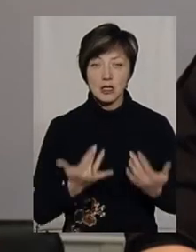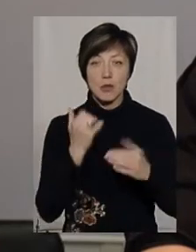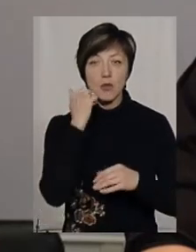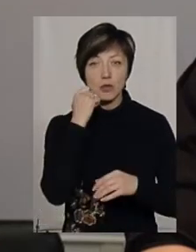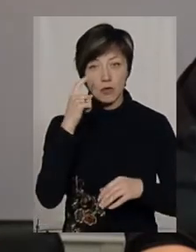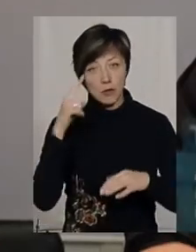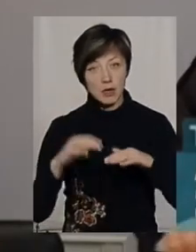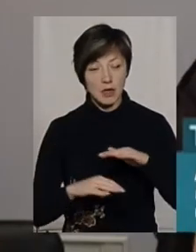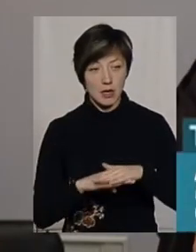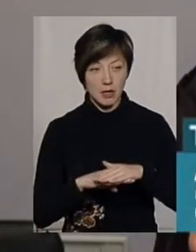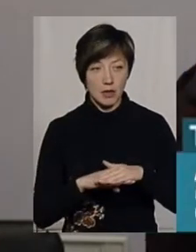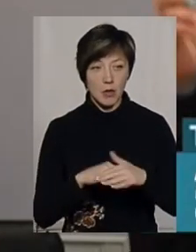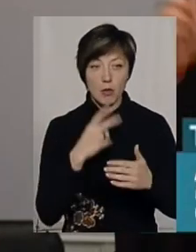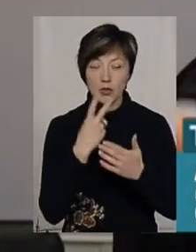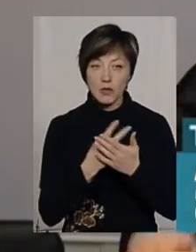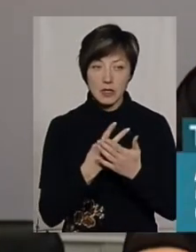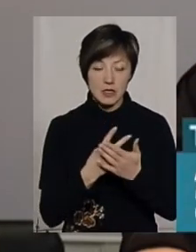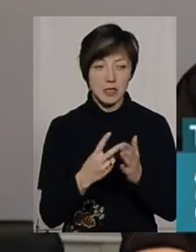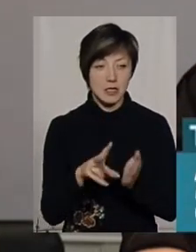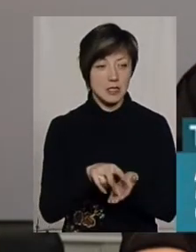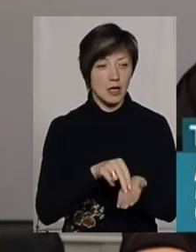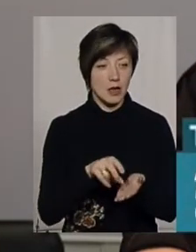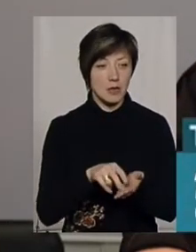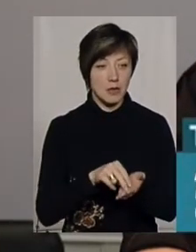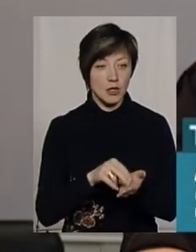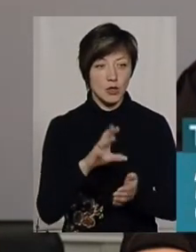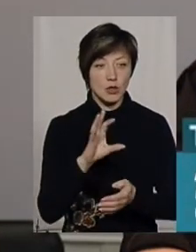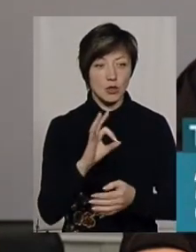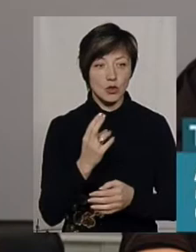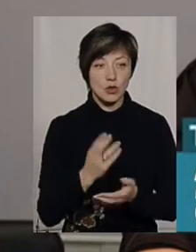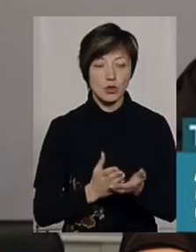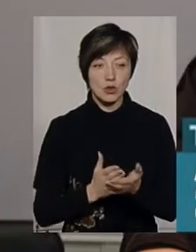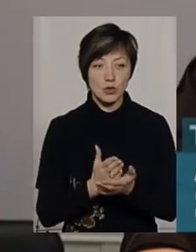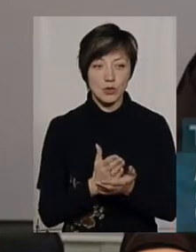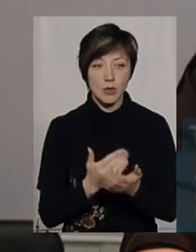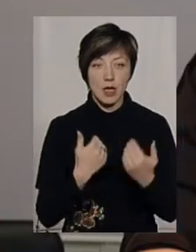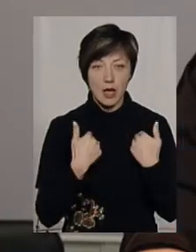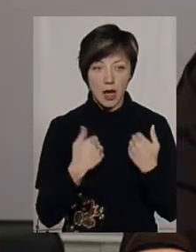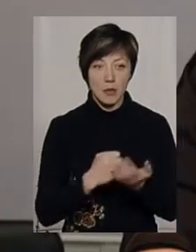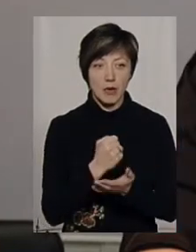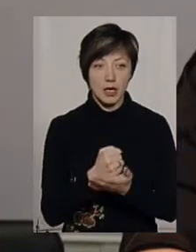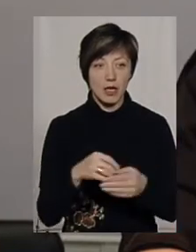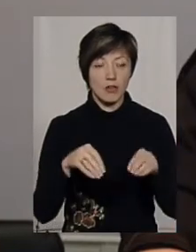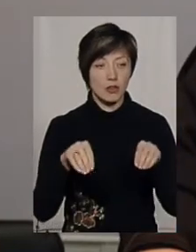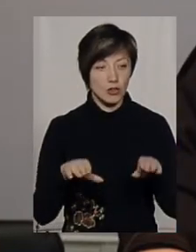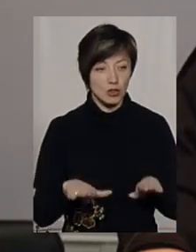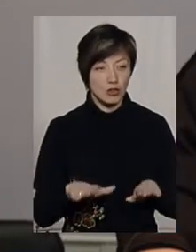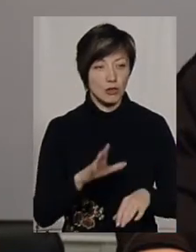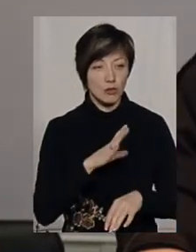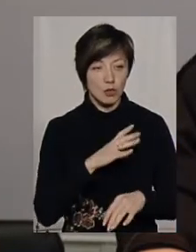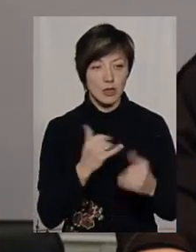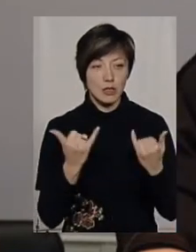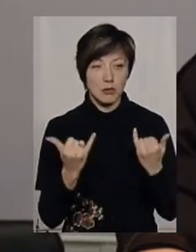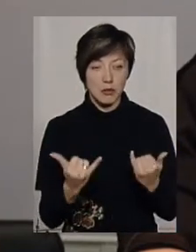московському патріархаті. Подивіться запис соцслужби, коли він каже, я прийняв рішення бути тепер